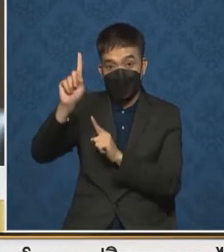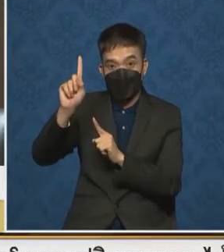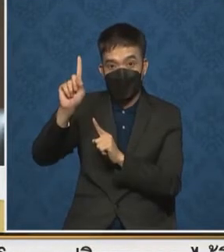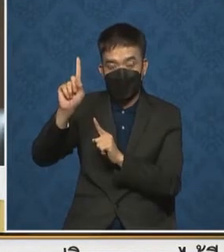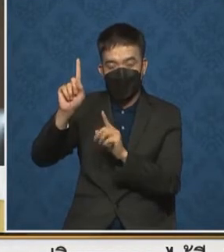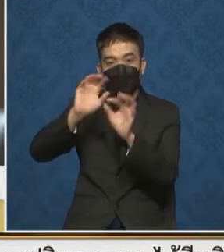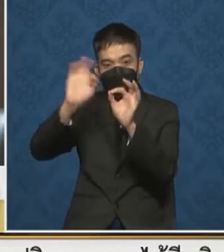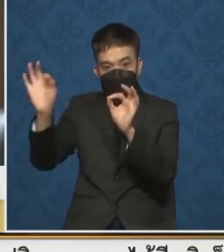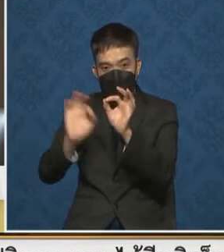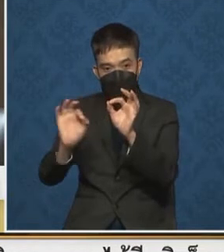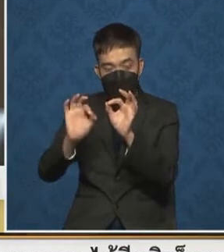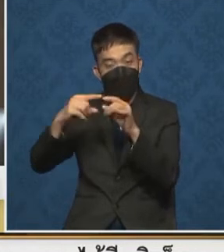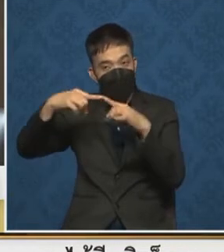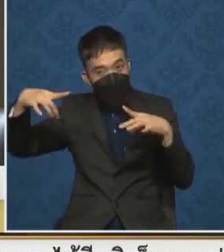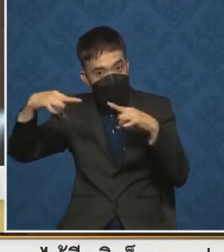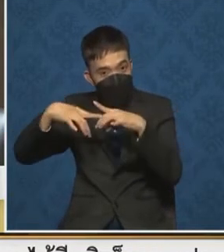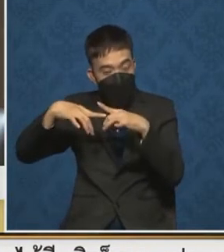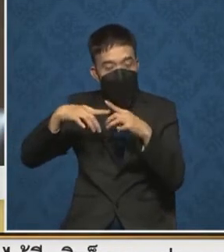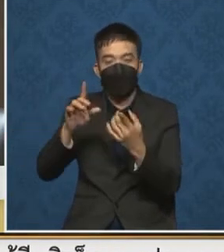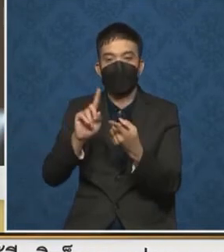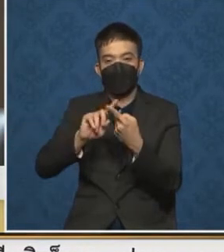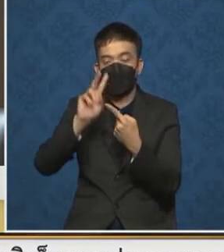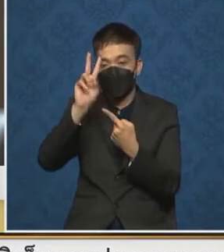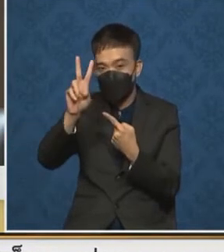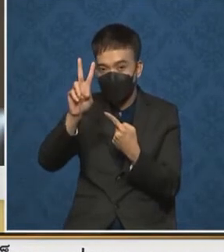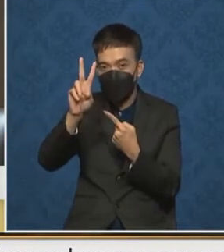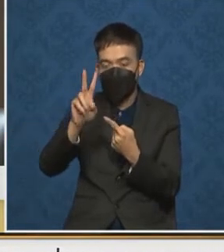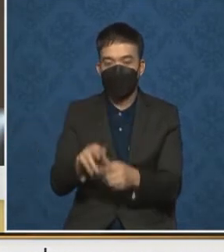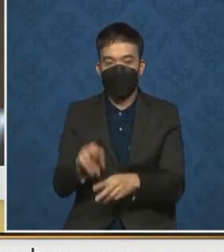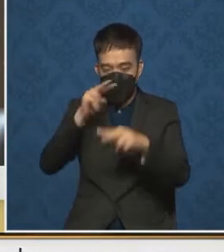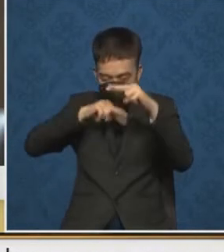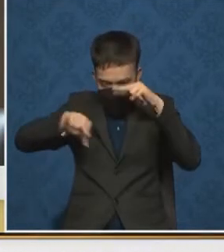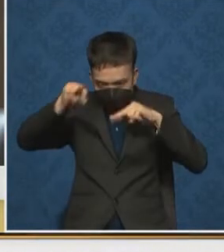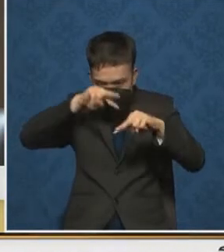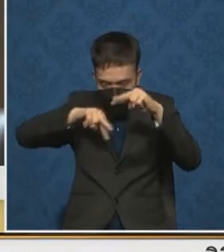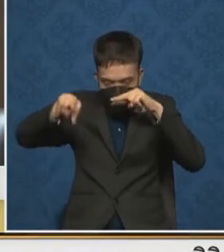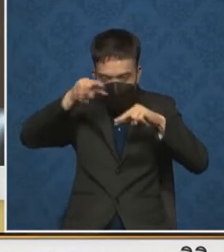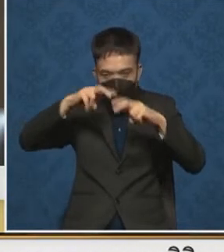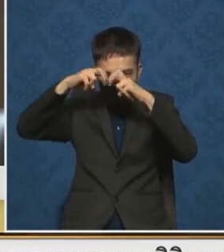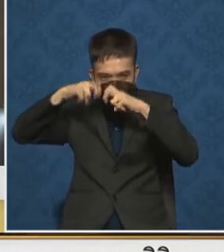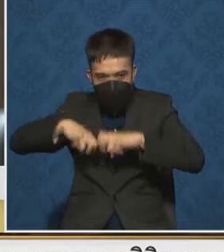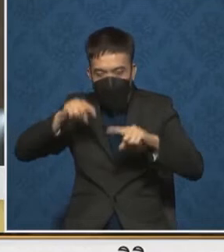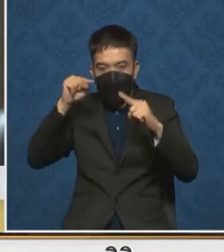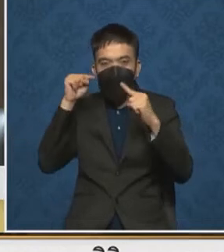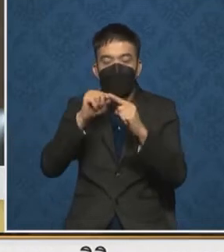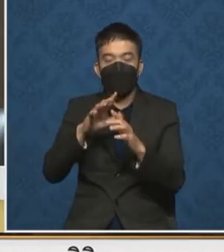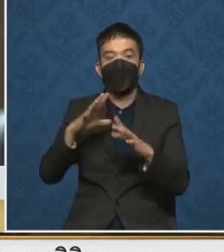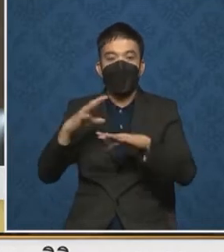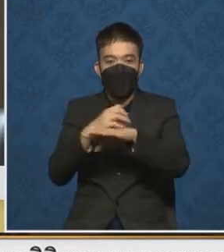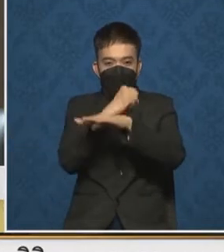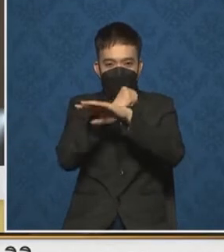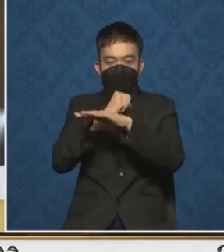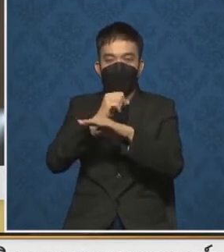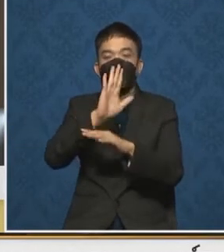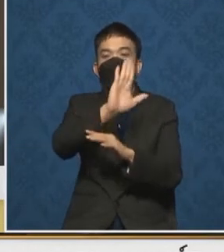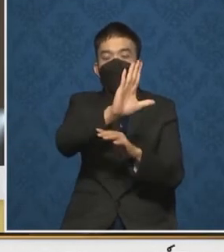างกฎหมายไปขัดกรฐมนูลไหมข้อ2พิจจาลวิชัยเกี่วกับปัญหาหน้าที่และอำนาจของส